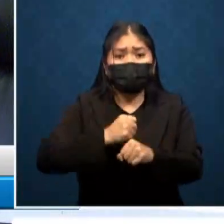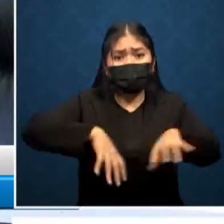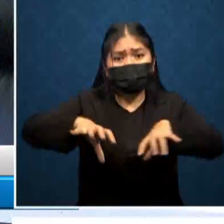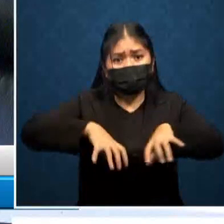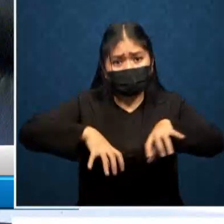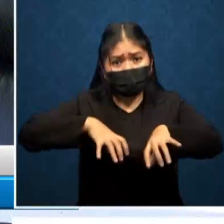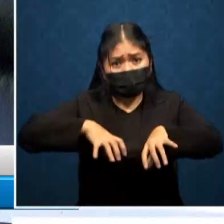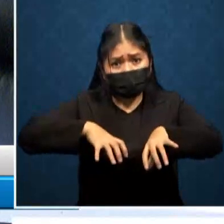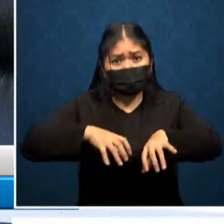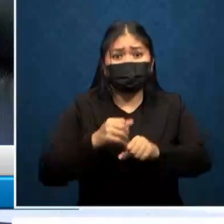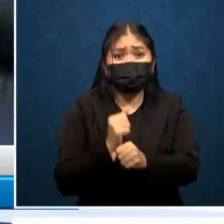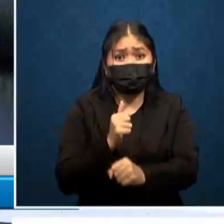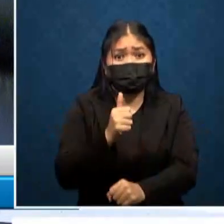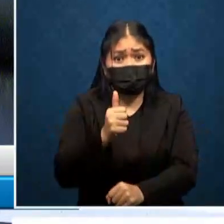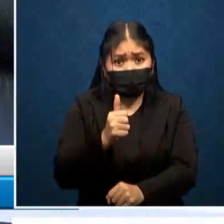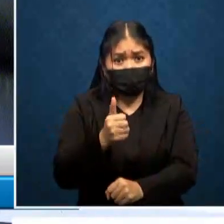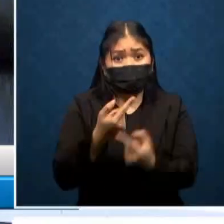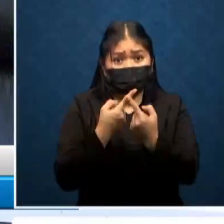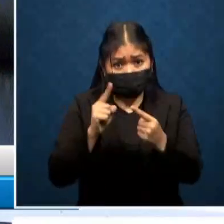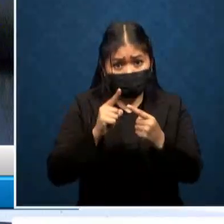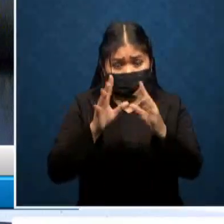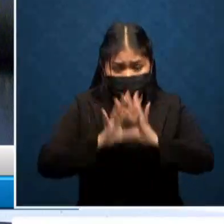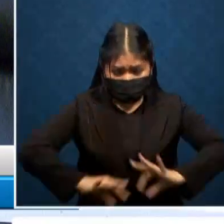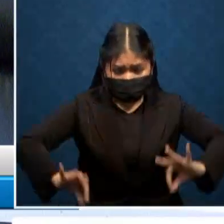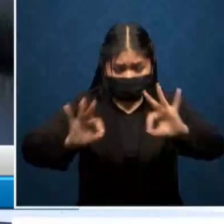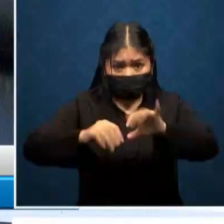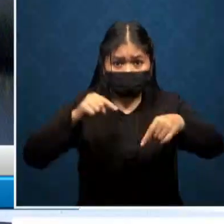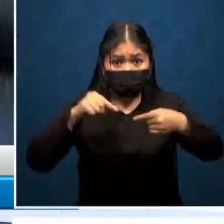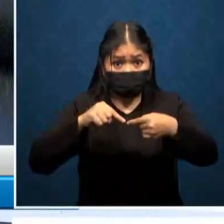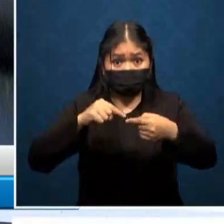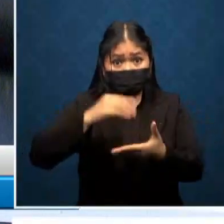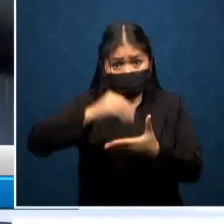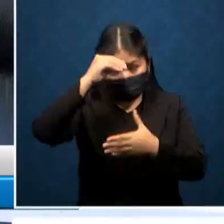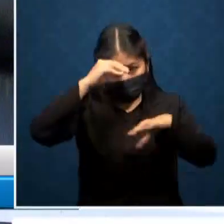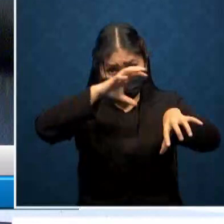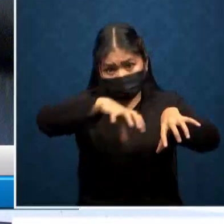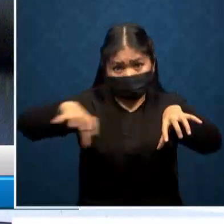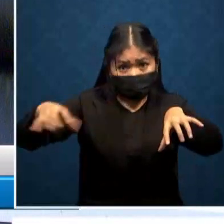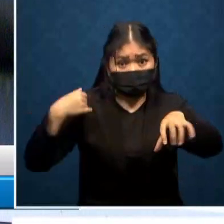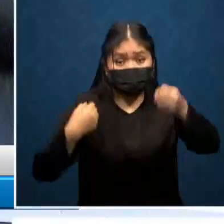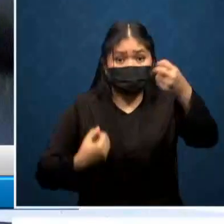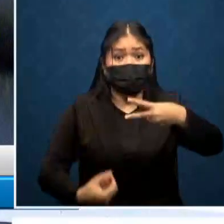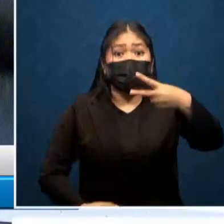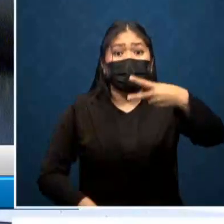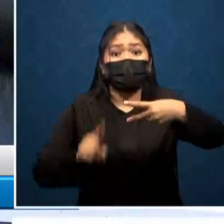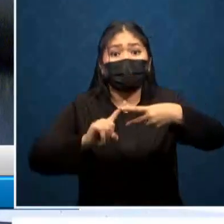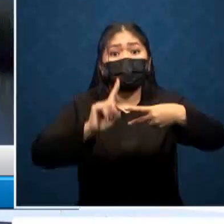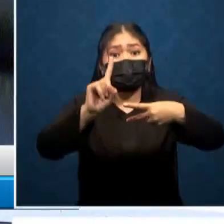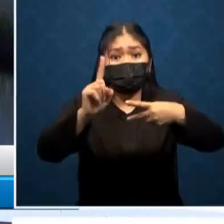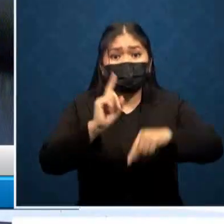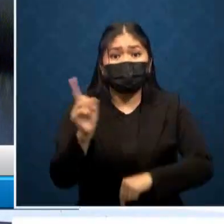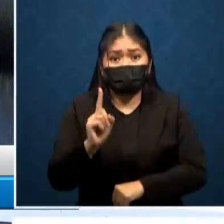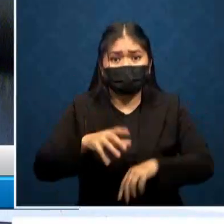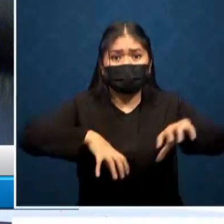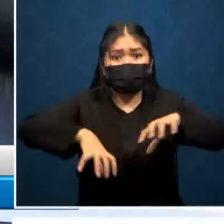ครับสิ่งสำคัญที่สุดในเขตพื้นที่การศึกษามี2อย่างท่านประธานครับอันที่1คือเรื่องของการ